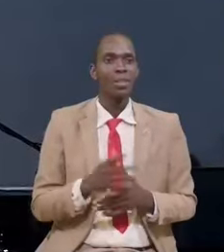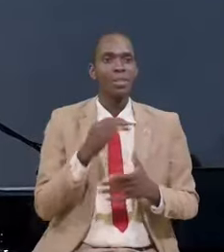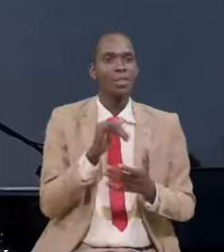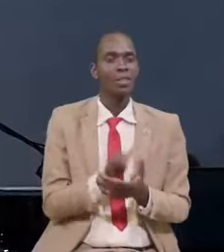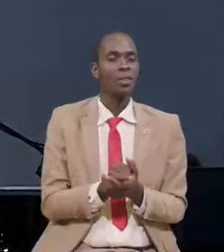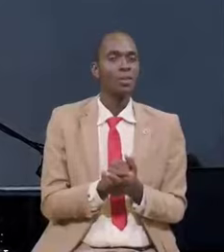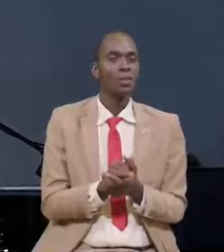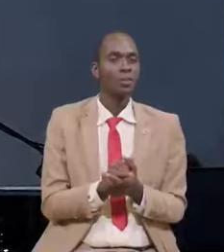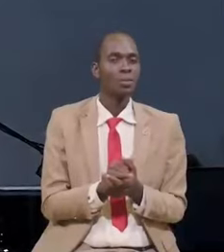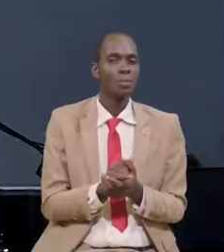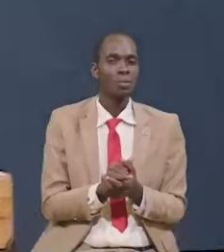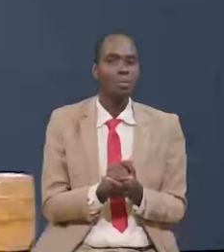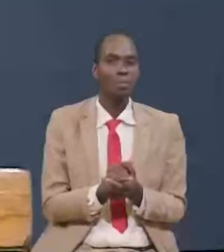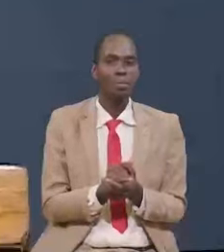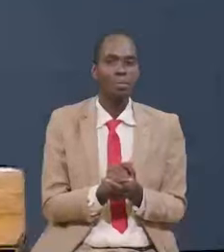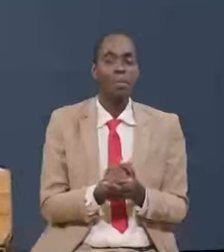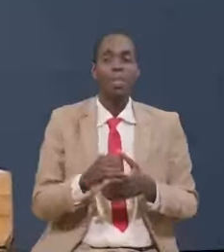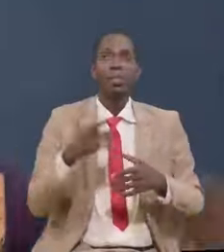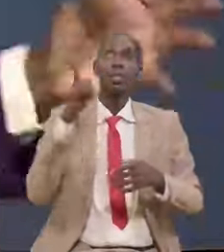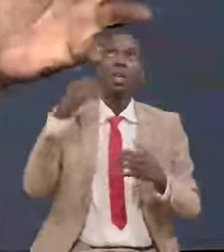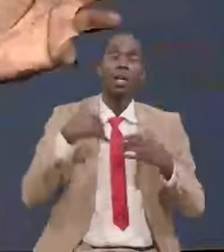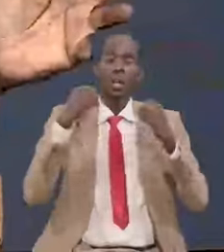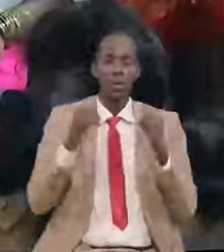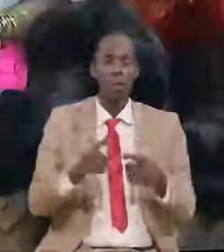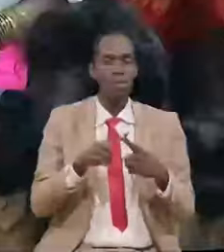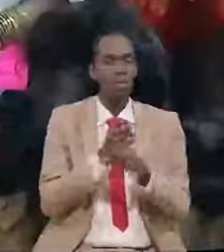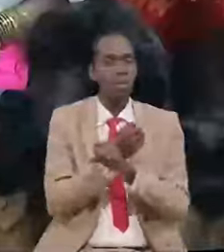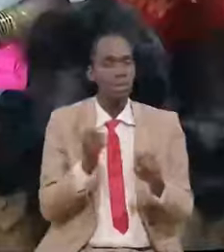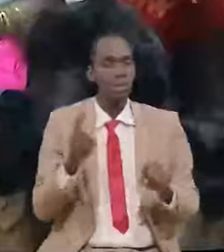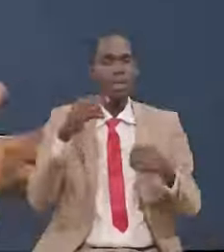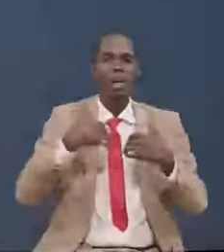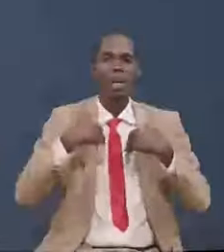sauver. La puissance pour délivrer.